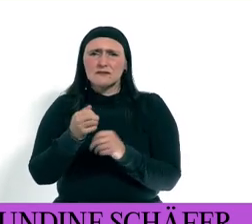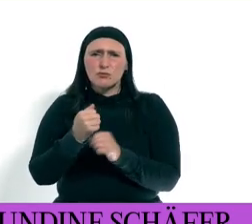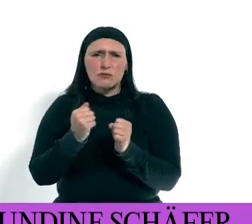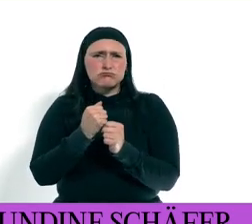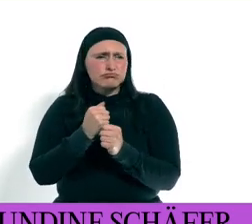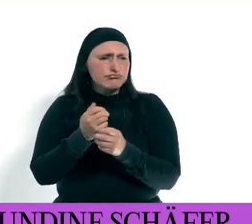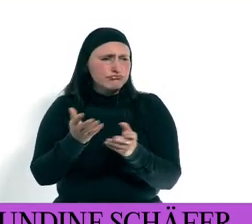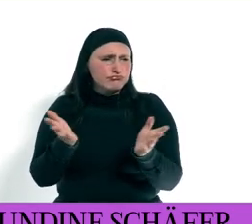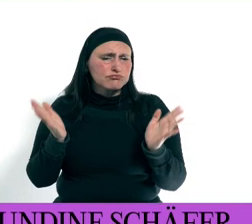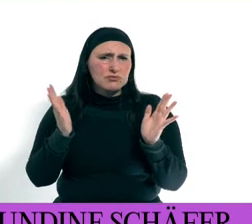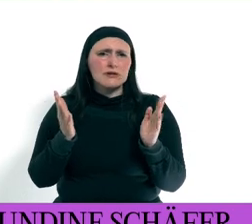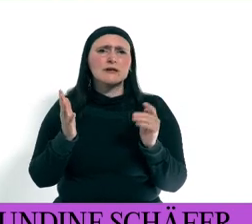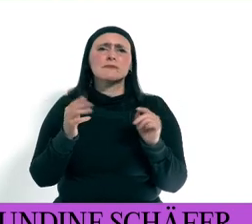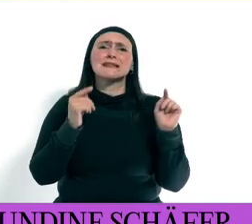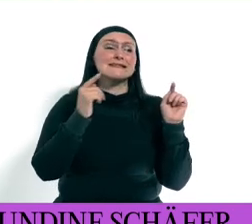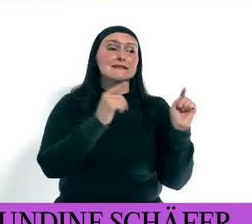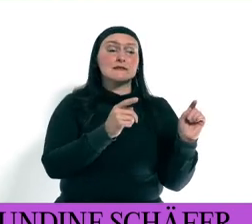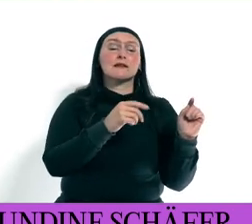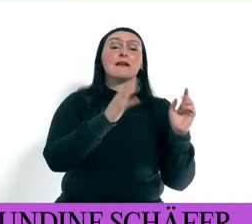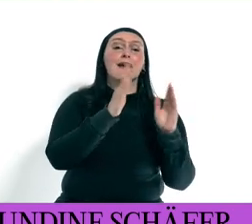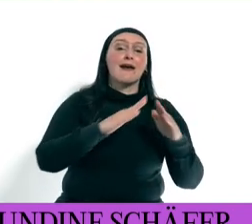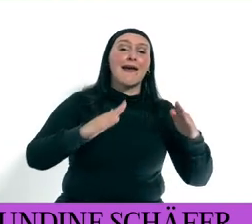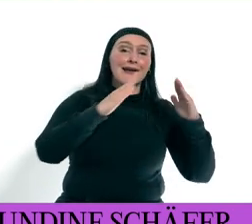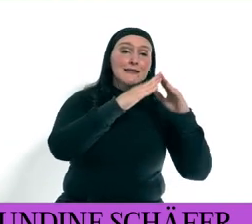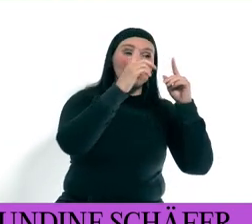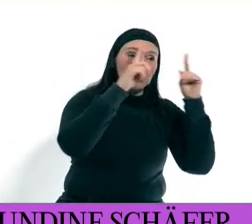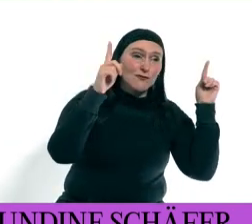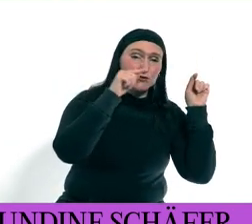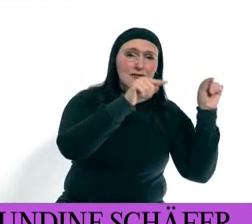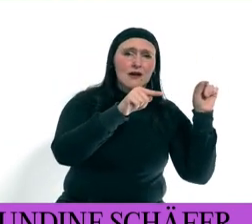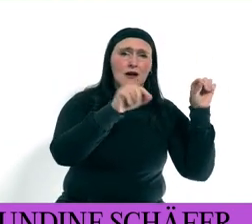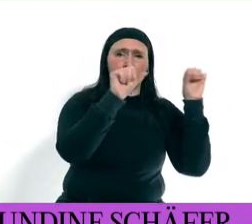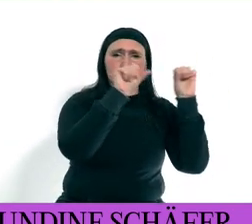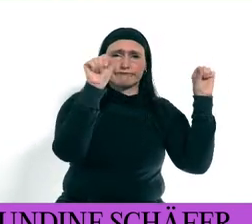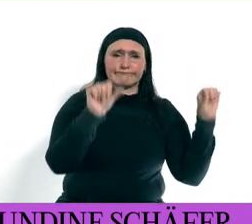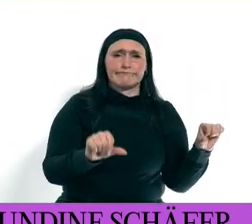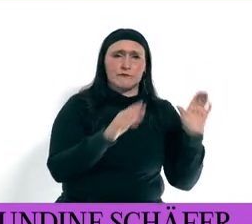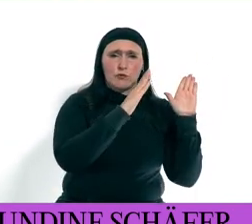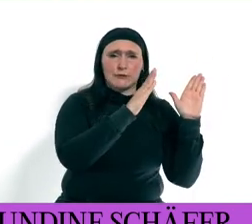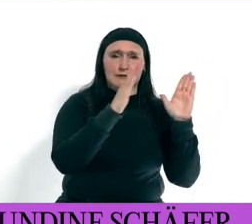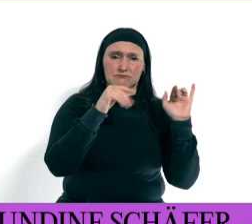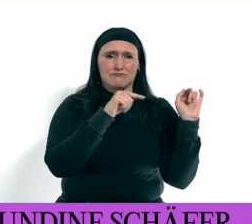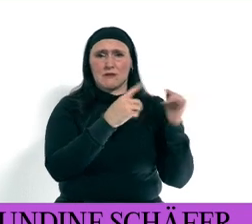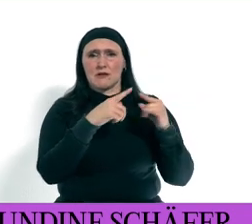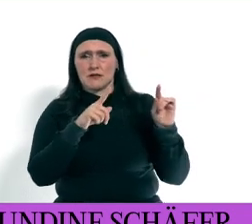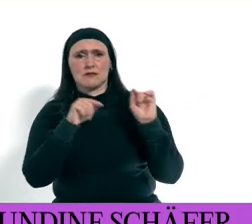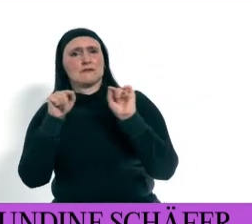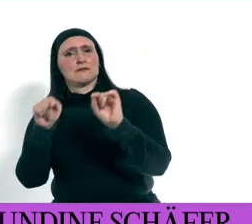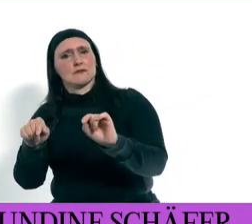Und auch das unterscheidet uns deutlich von anderen traditionellen Institutionen, die eher im